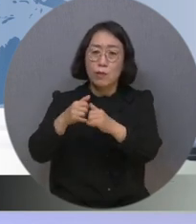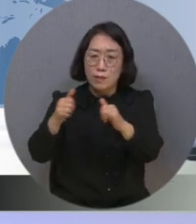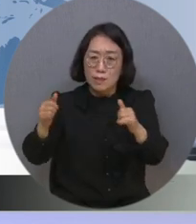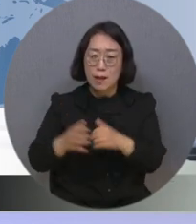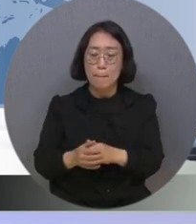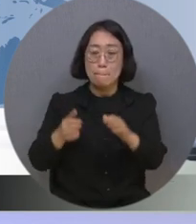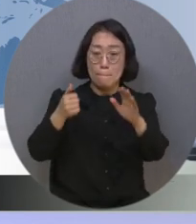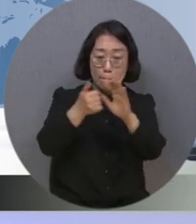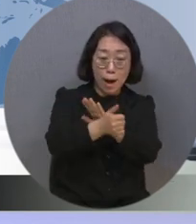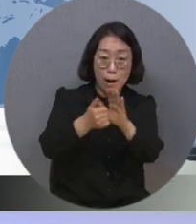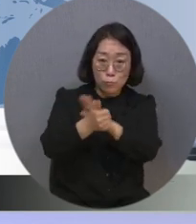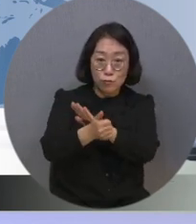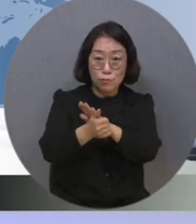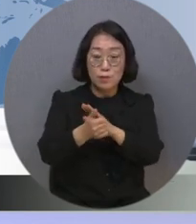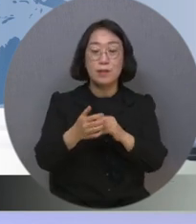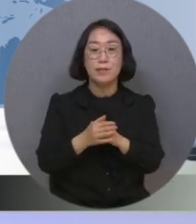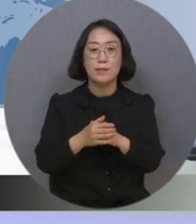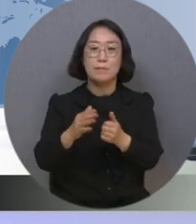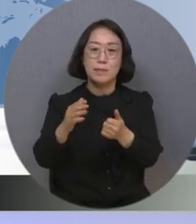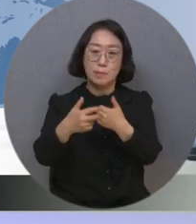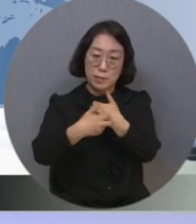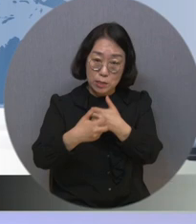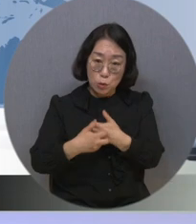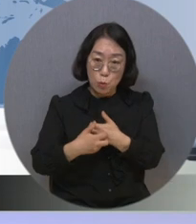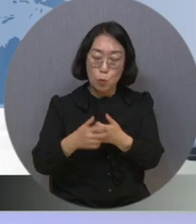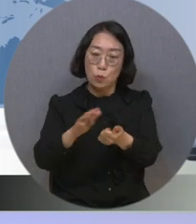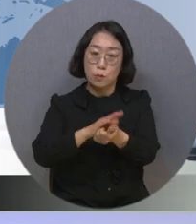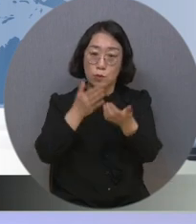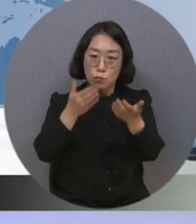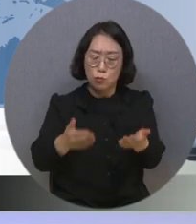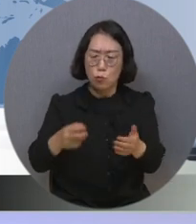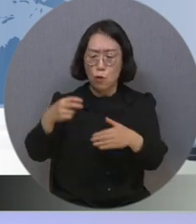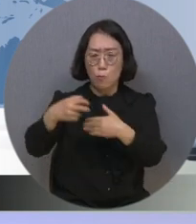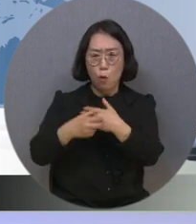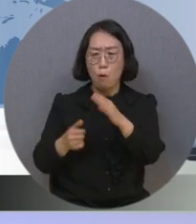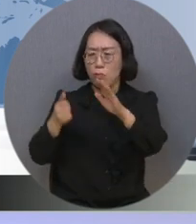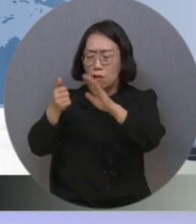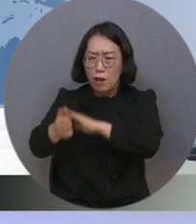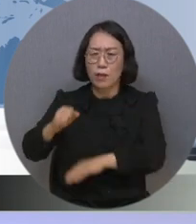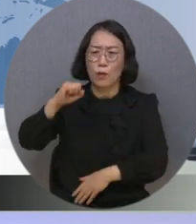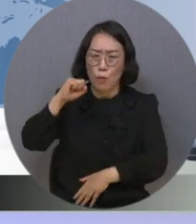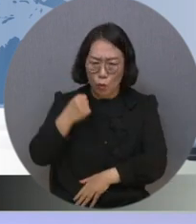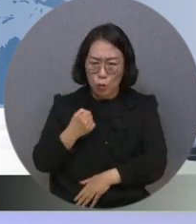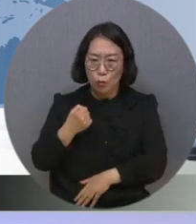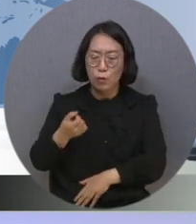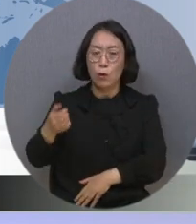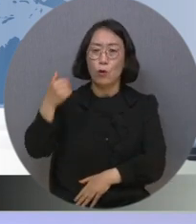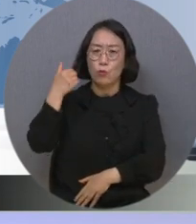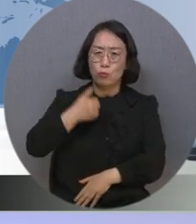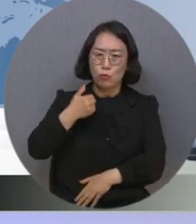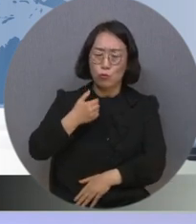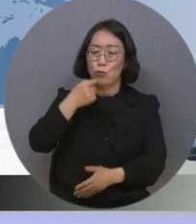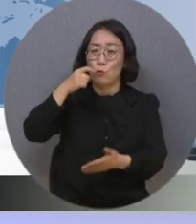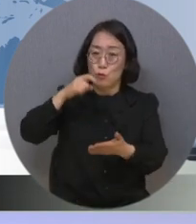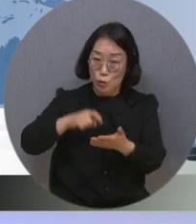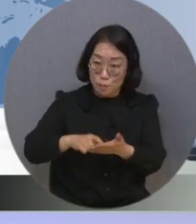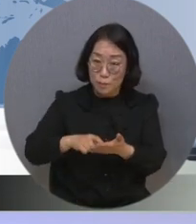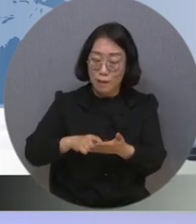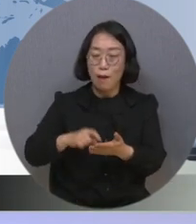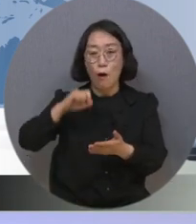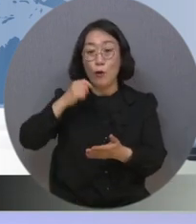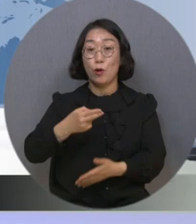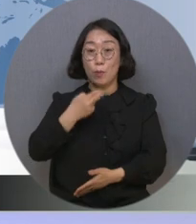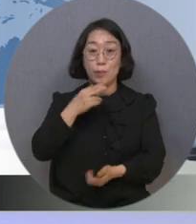방문 진료 서비스를 하고 있는데요. 병원을 찾고 진료를 받는데 어느 누구도 어려움을 겪지 않도록 힘을 모으고